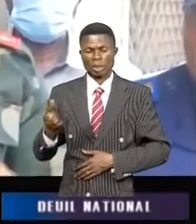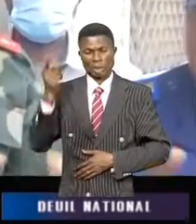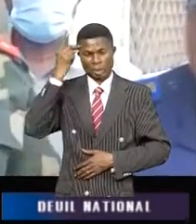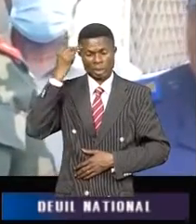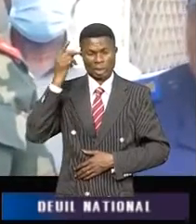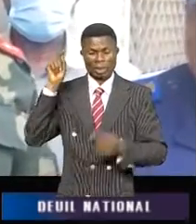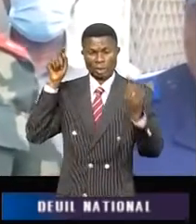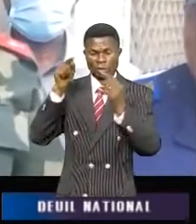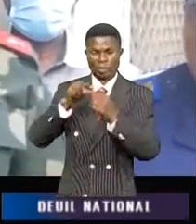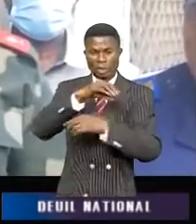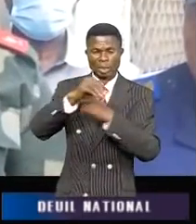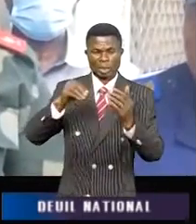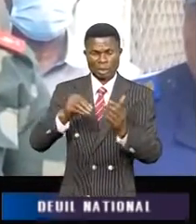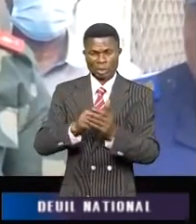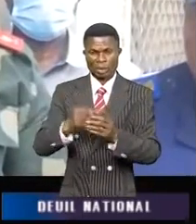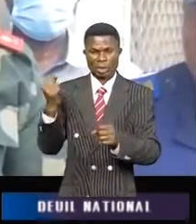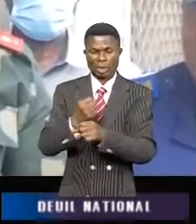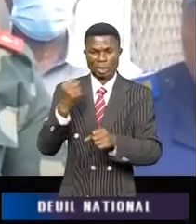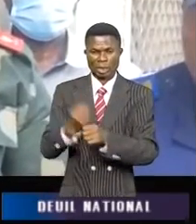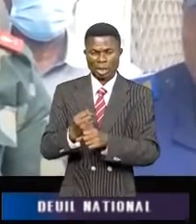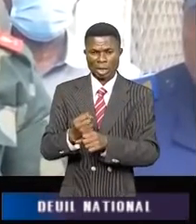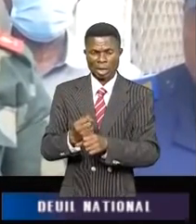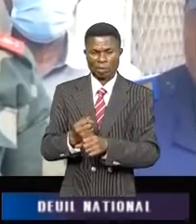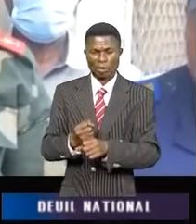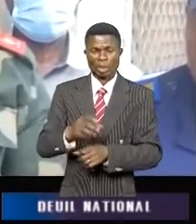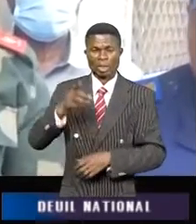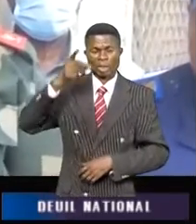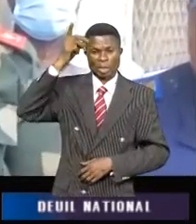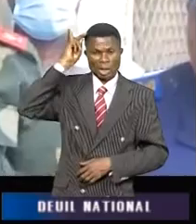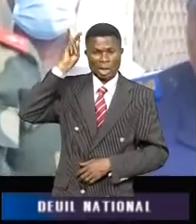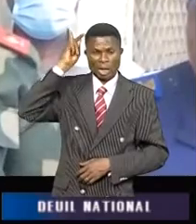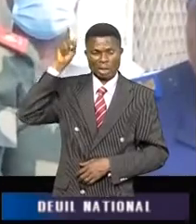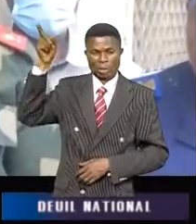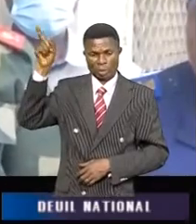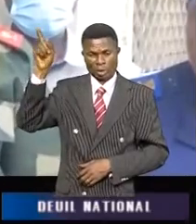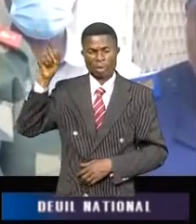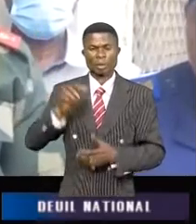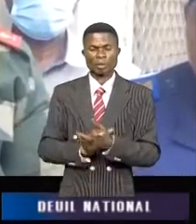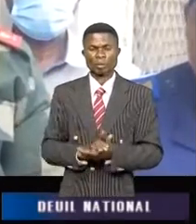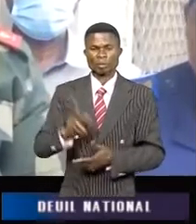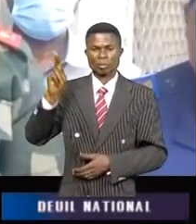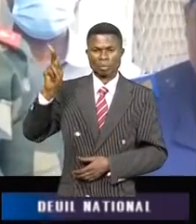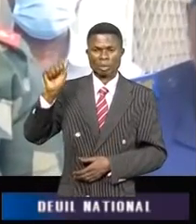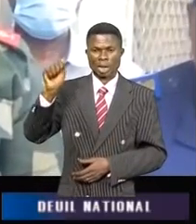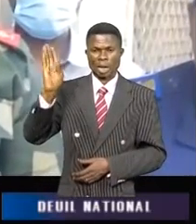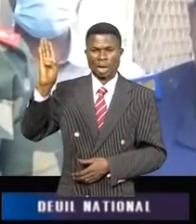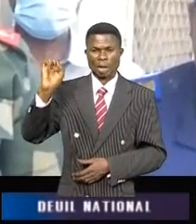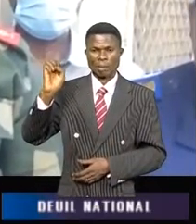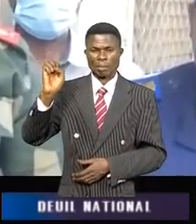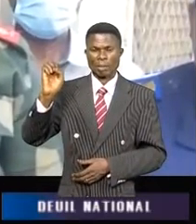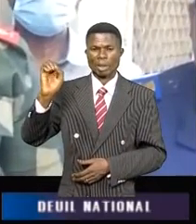vers le centre, puis l'autre musée Laurent Désiré Kabila Kanyamakassese pour leur encadrement. 2 vagues avaient été